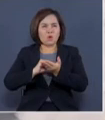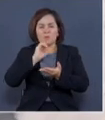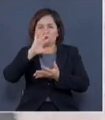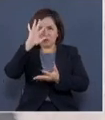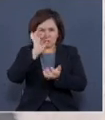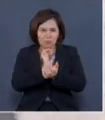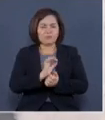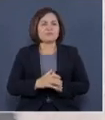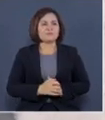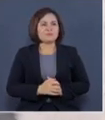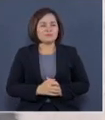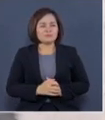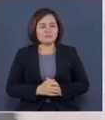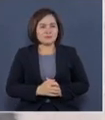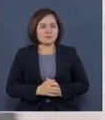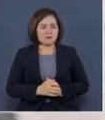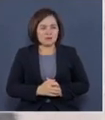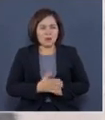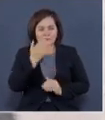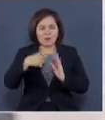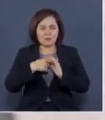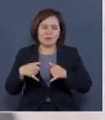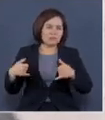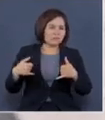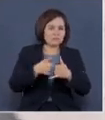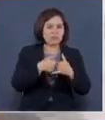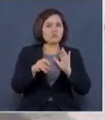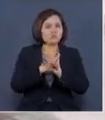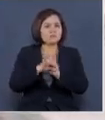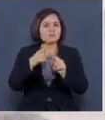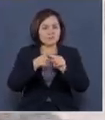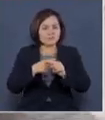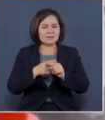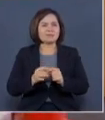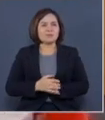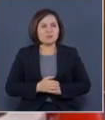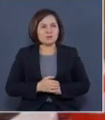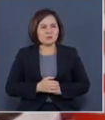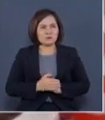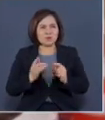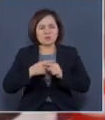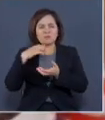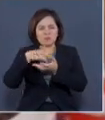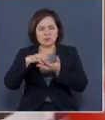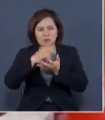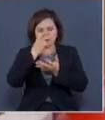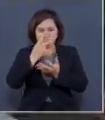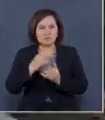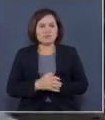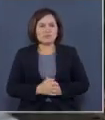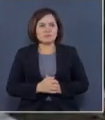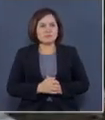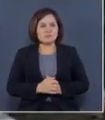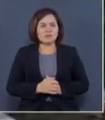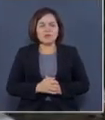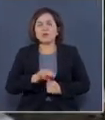ที่สภ.บางบัวทองในข้อหาทำร้ายร่างกายลองไปฟังชัดๆจากนายนิพนธ์ซึ่งเป็นคนเจ็บกันค่ะ